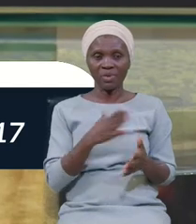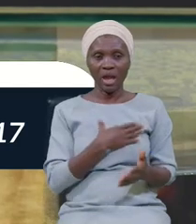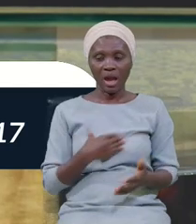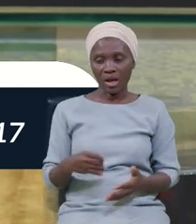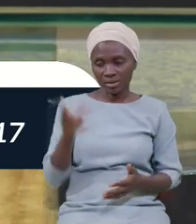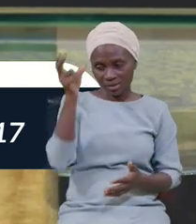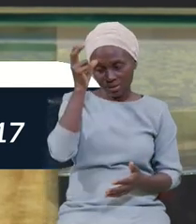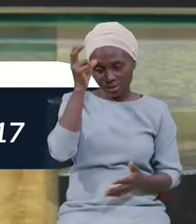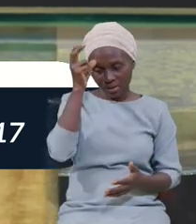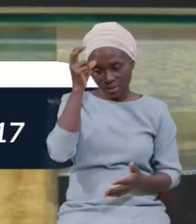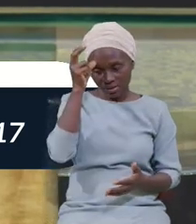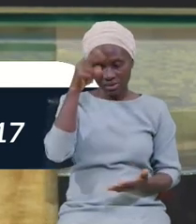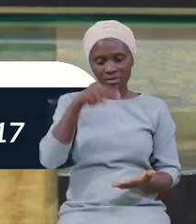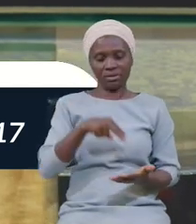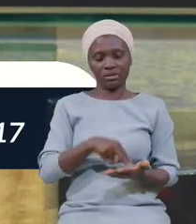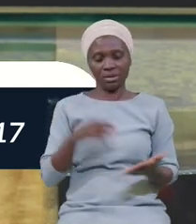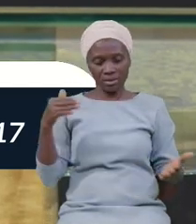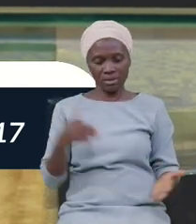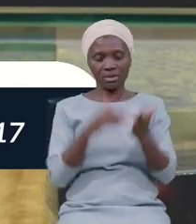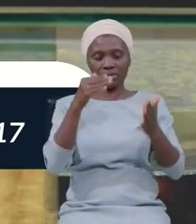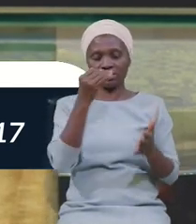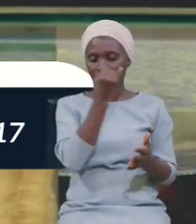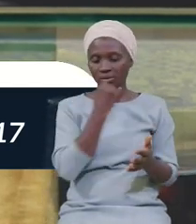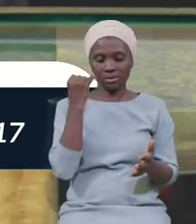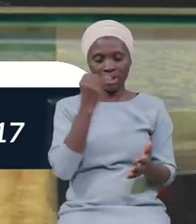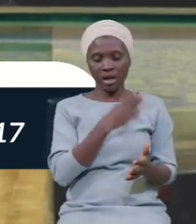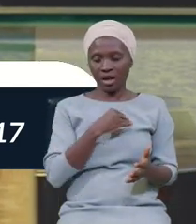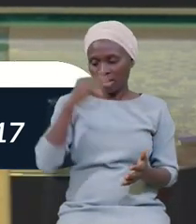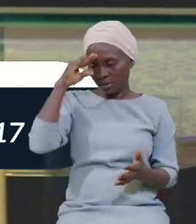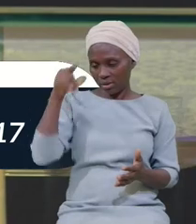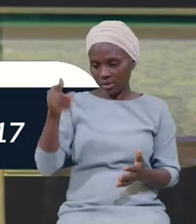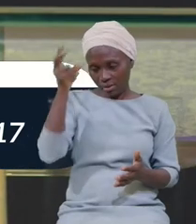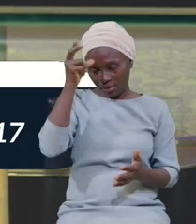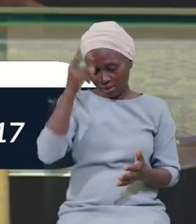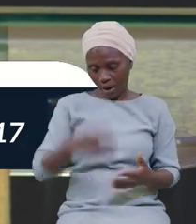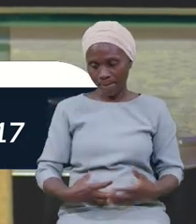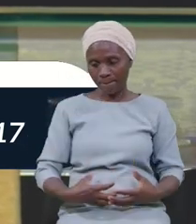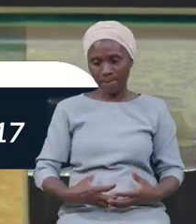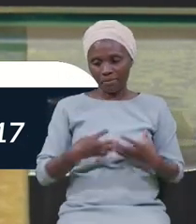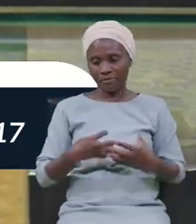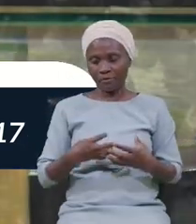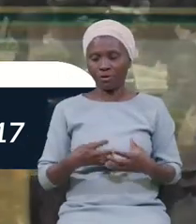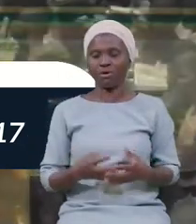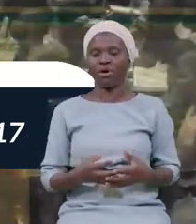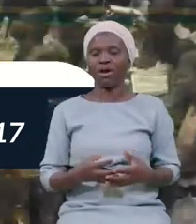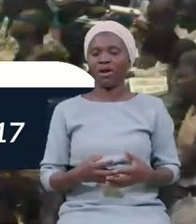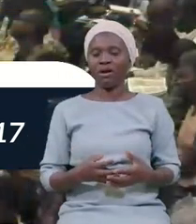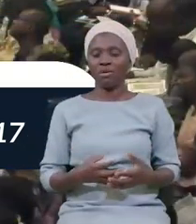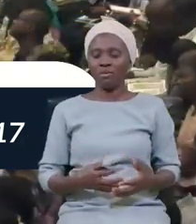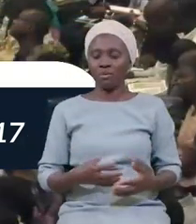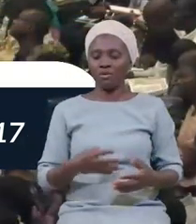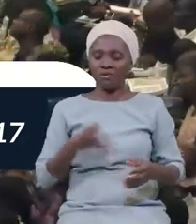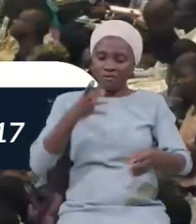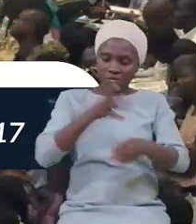verset 1. Satan se leva contre Israël et il incita David à faire le dénombrement d'Israël. Satan